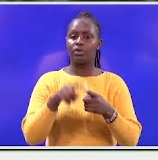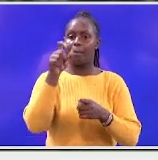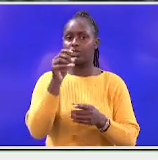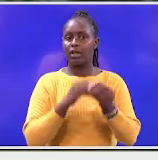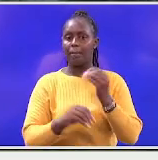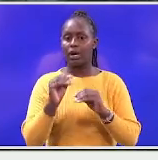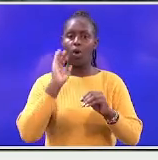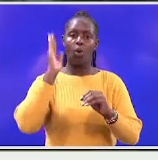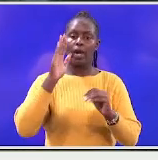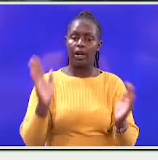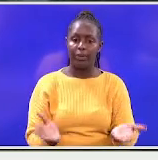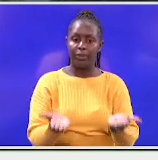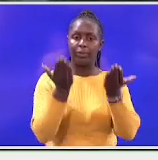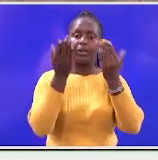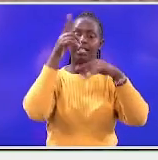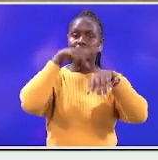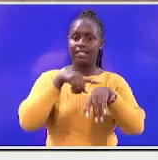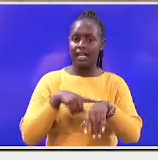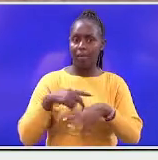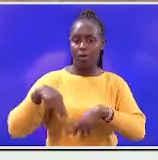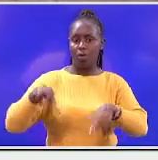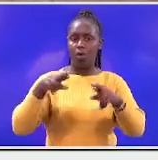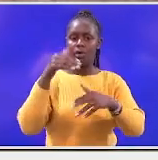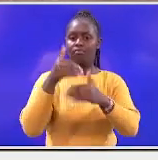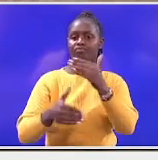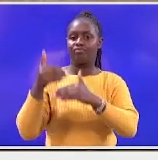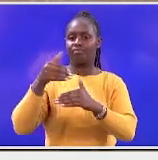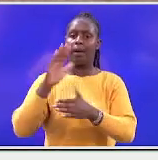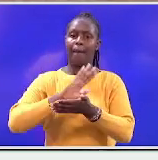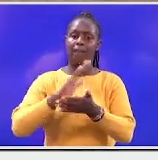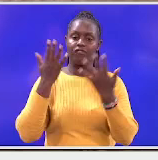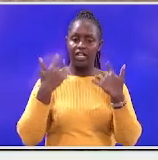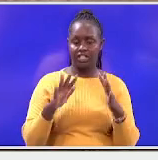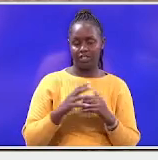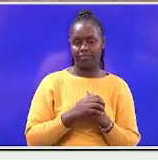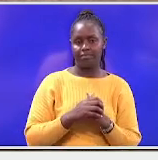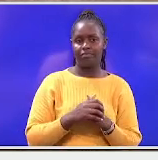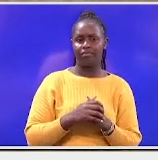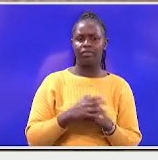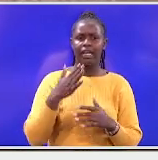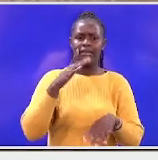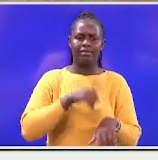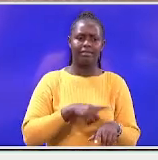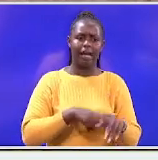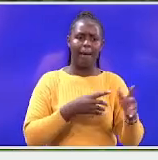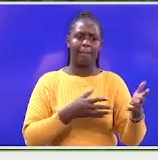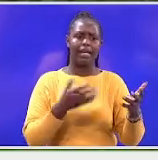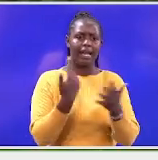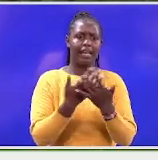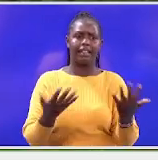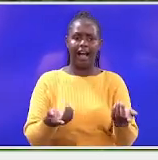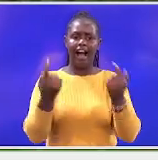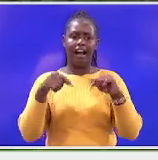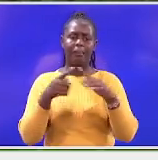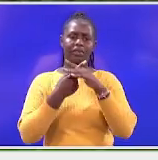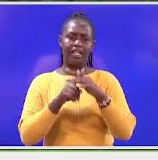itaimarika tu baada ya barabara za eneo hili kukamilika. Hatungependa kama budget kati inakuja atinazia Nyandarua.